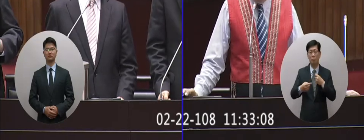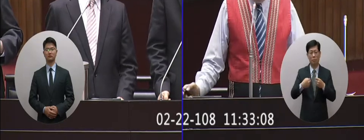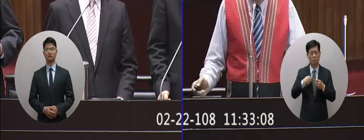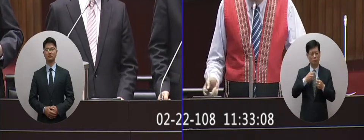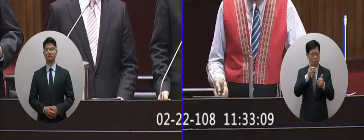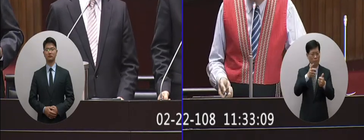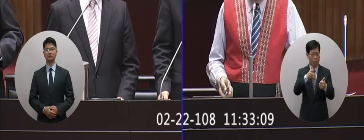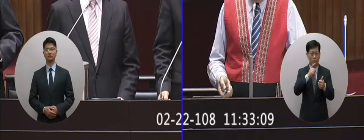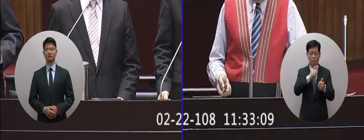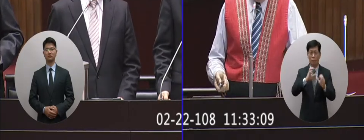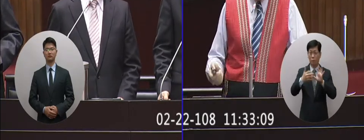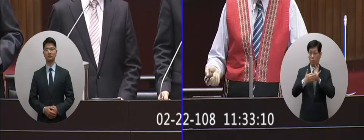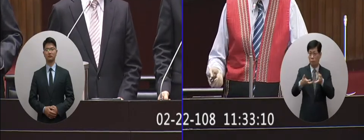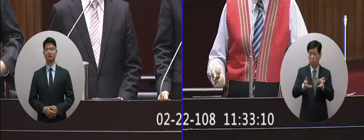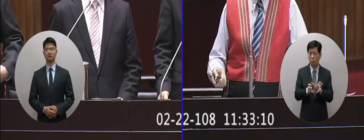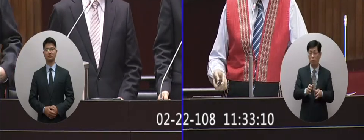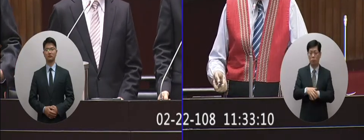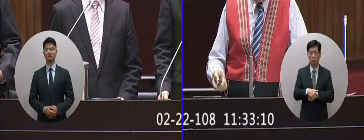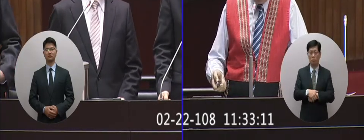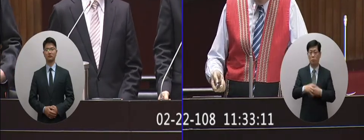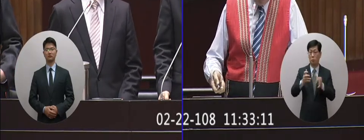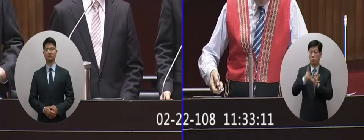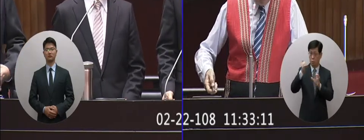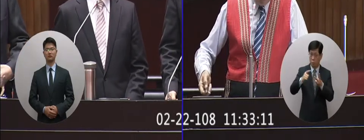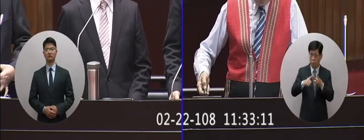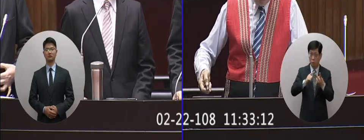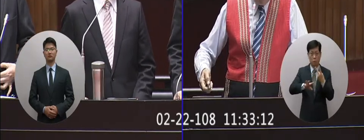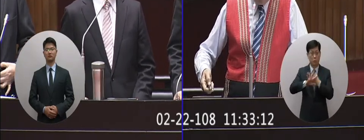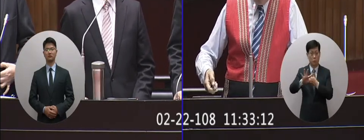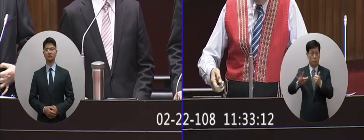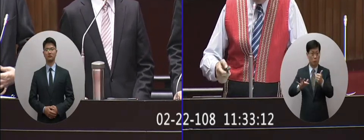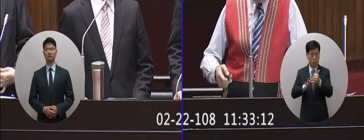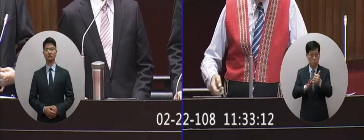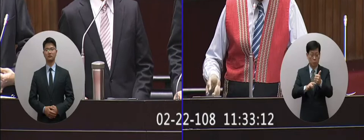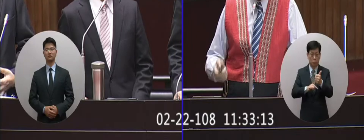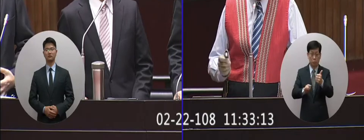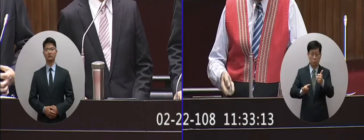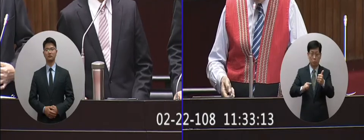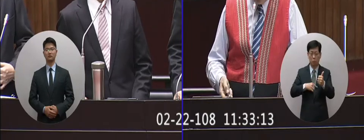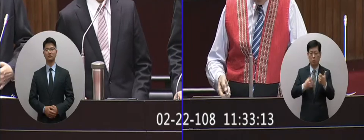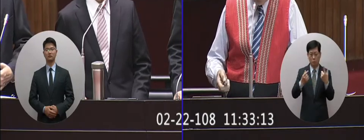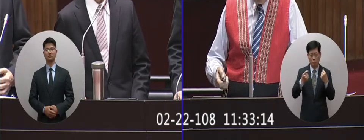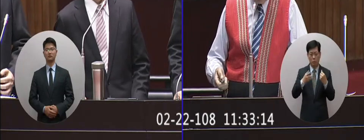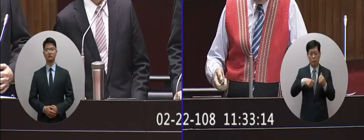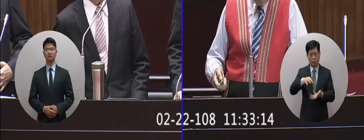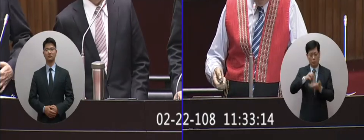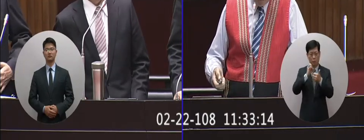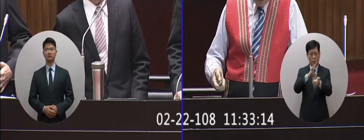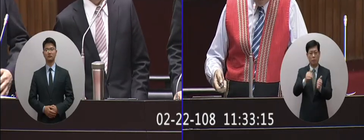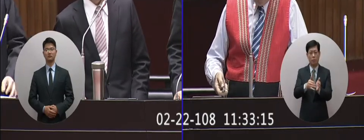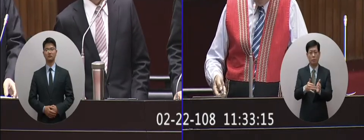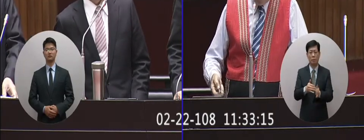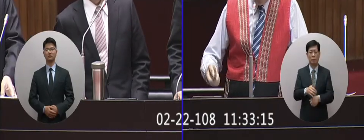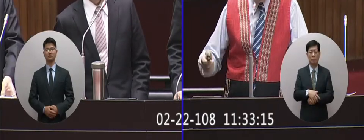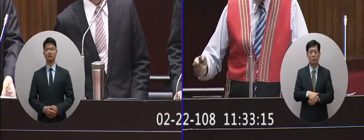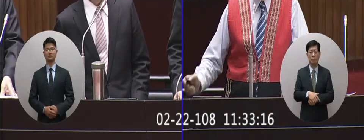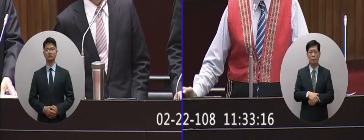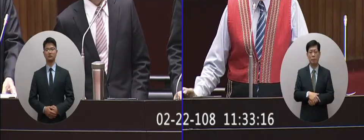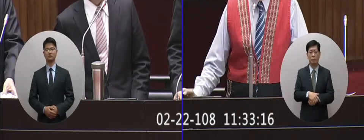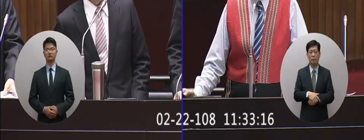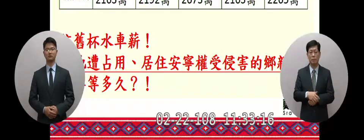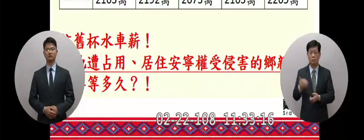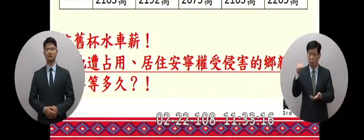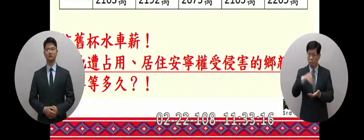再的咨询国防部，无论是部长或是相关的啊党委也做了一个提案，啊，但